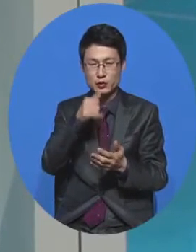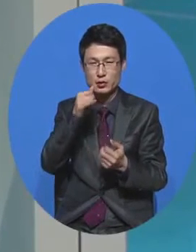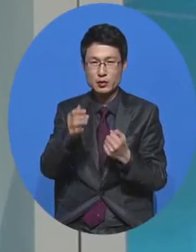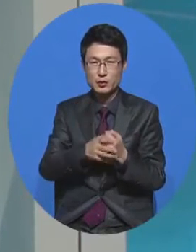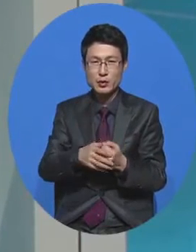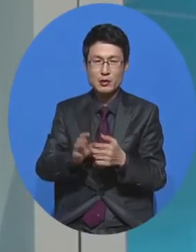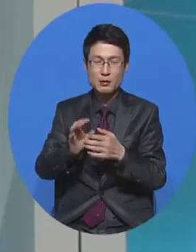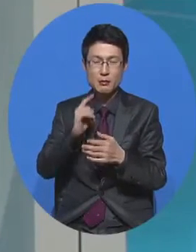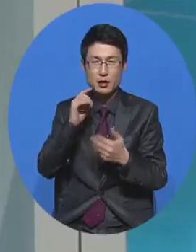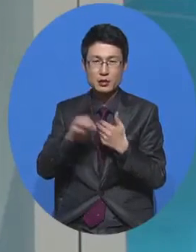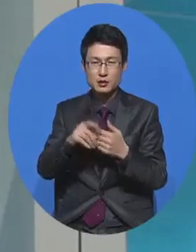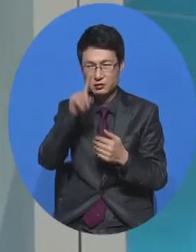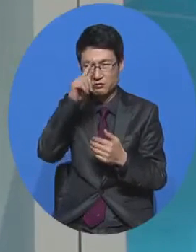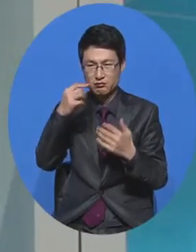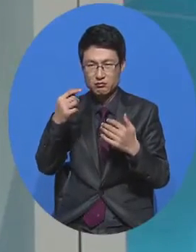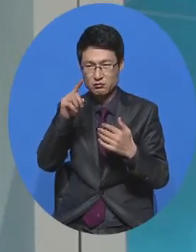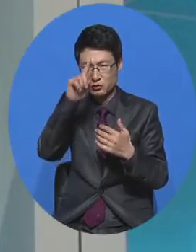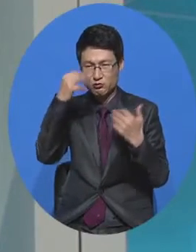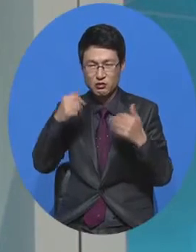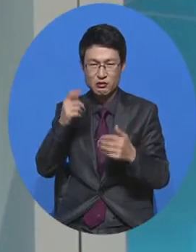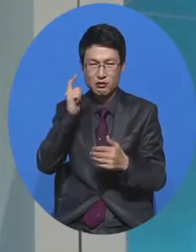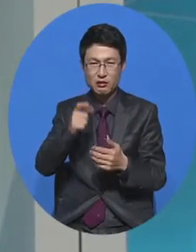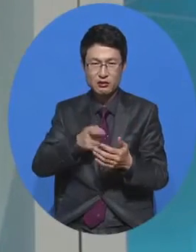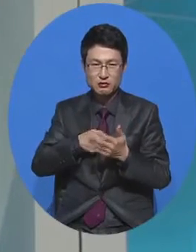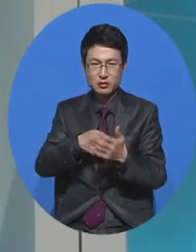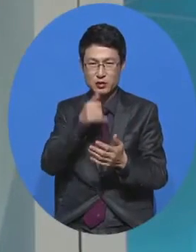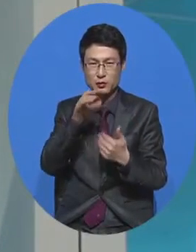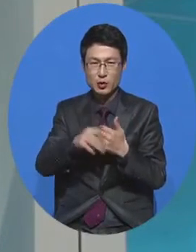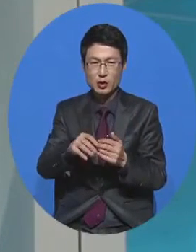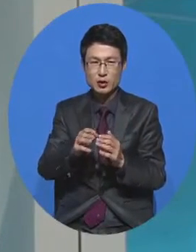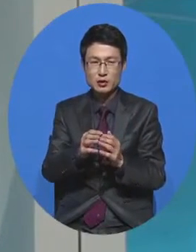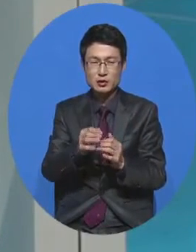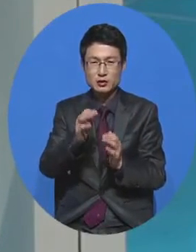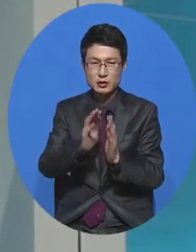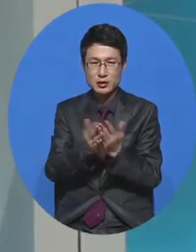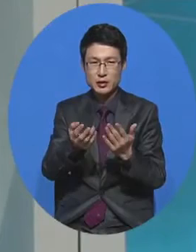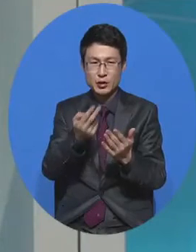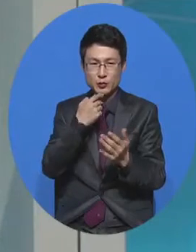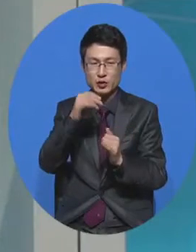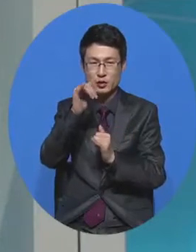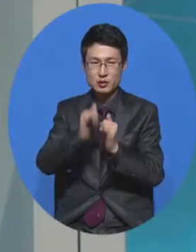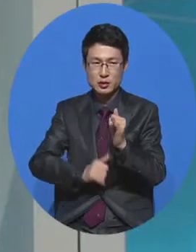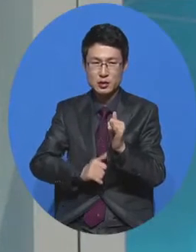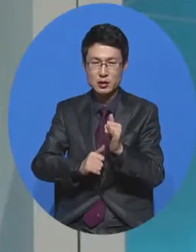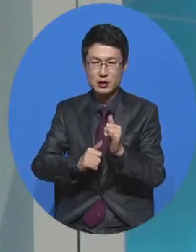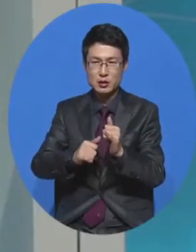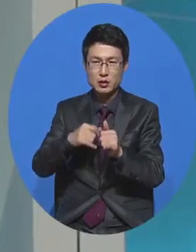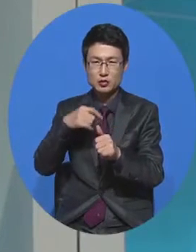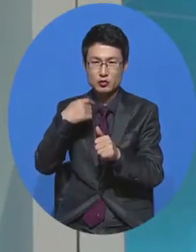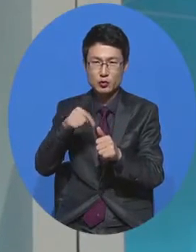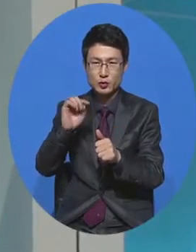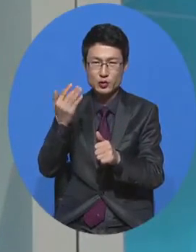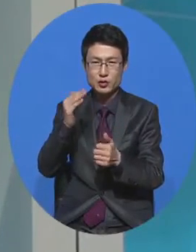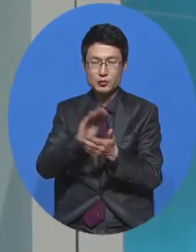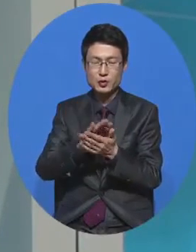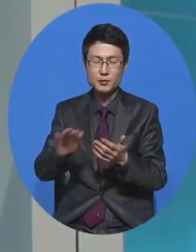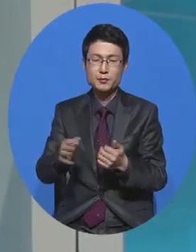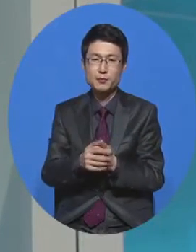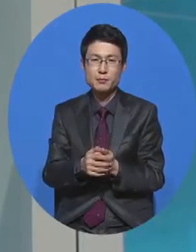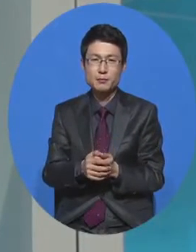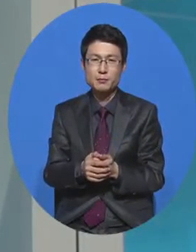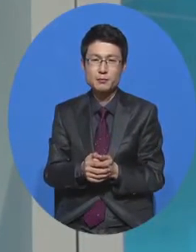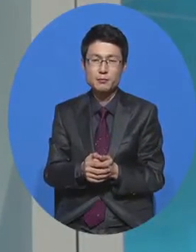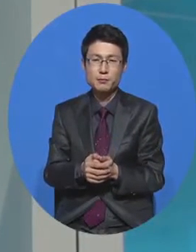정부가 강행한 다고 한다면 교과서가 없는 역사 수업 시간이 될 수도 있겠다 이런 생각이 들어 갑니다 물론 뭐